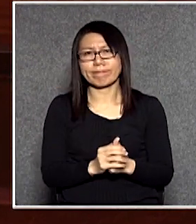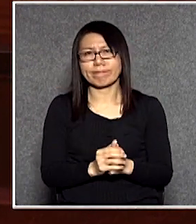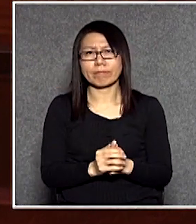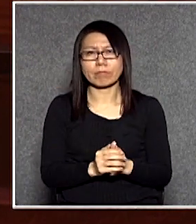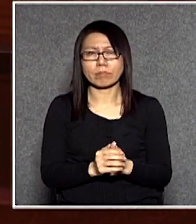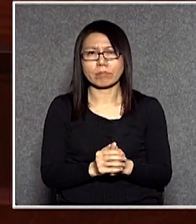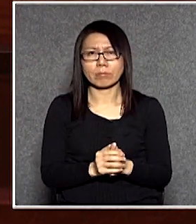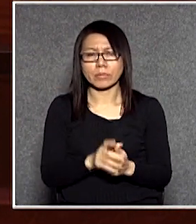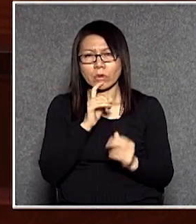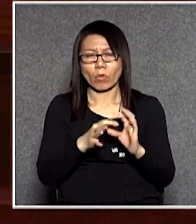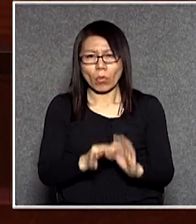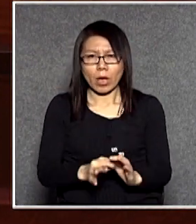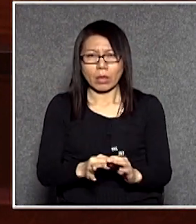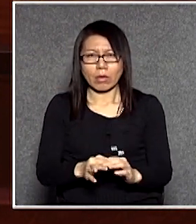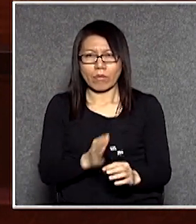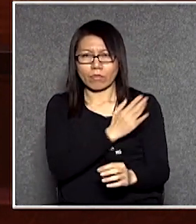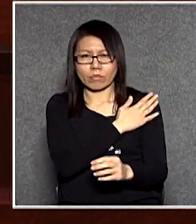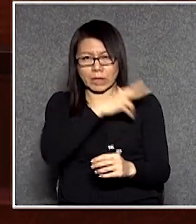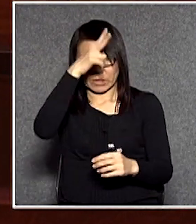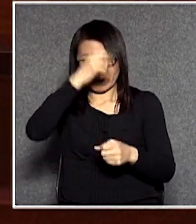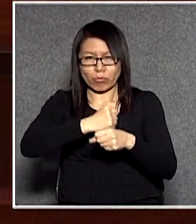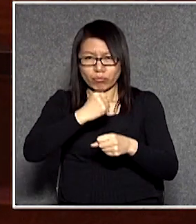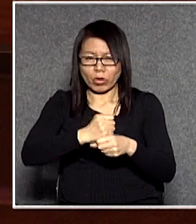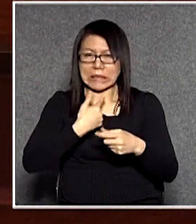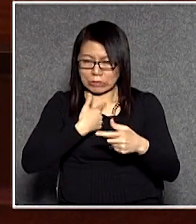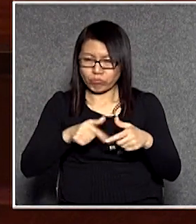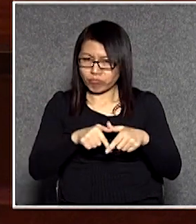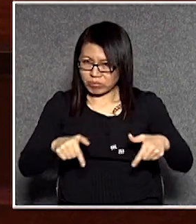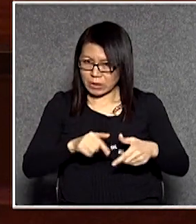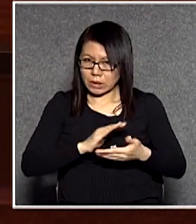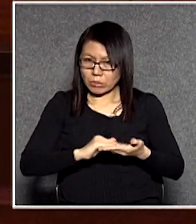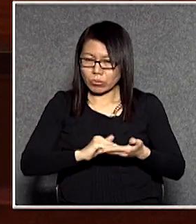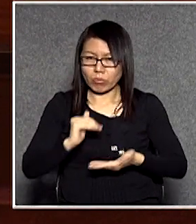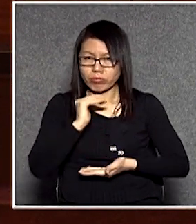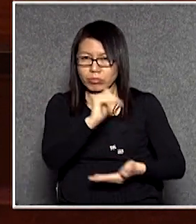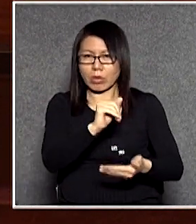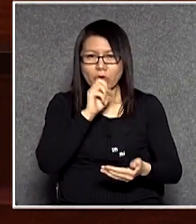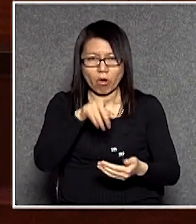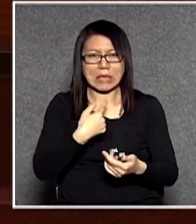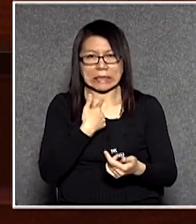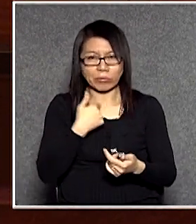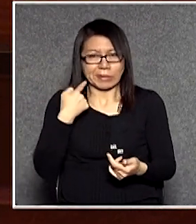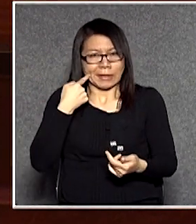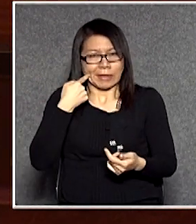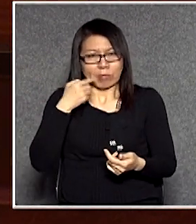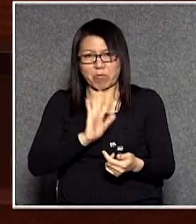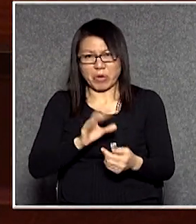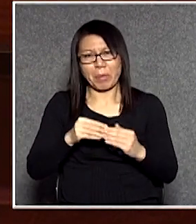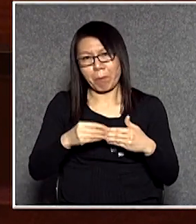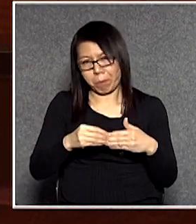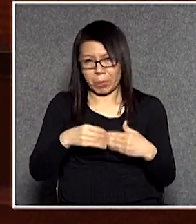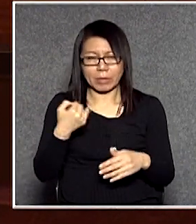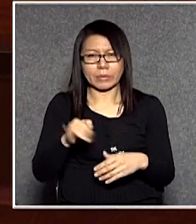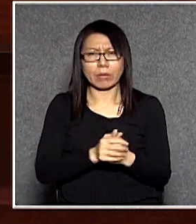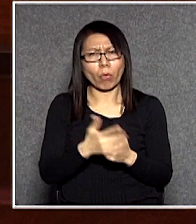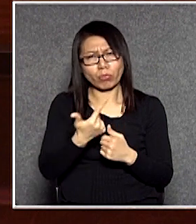出任公職就應該開誠布公，申報制度宜緊不宜寬。很多民意調查的結果